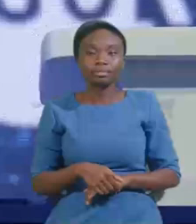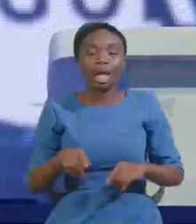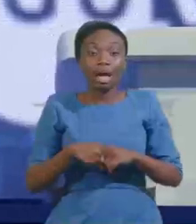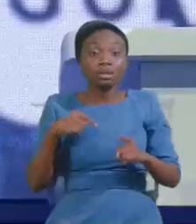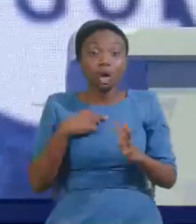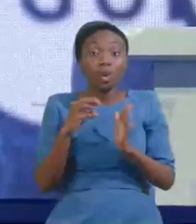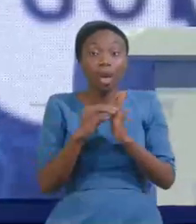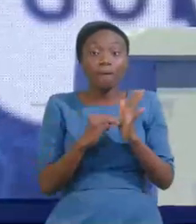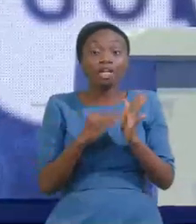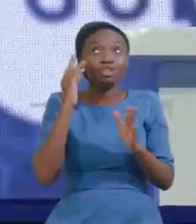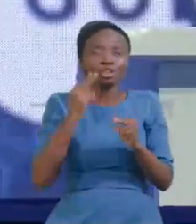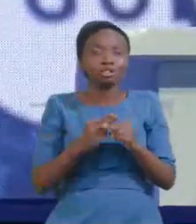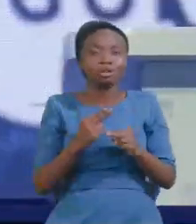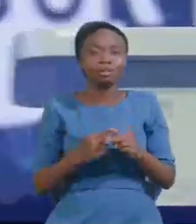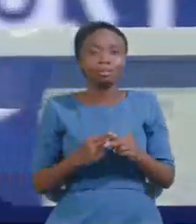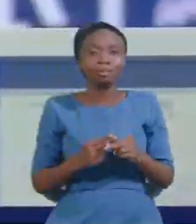soir.